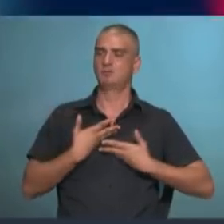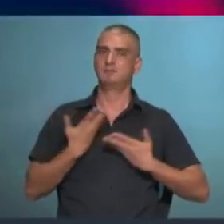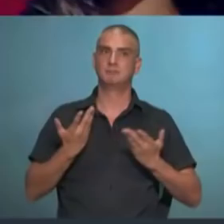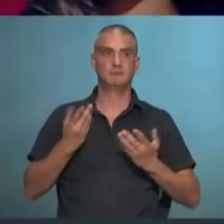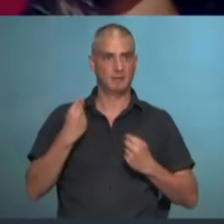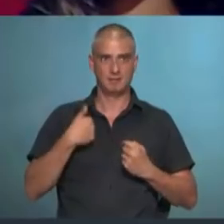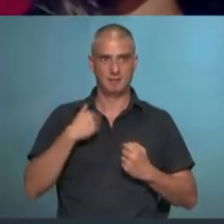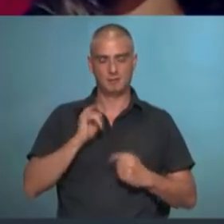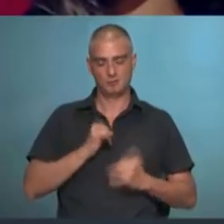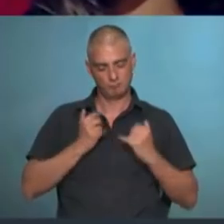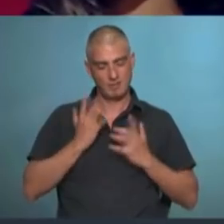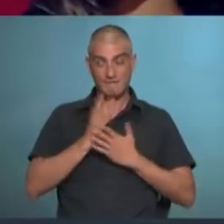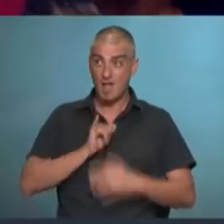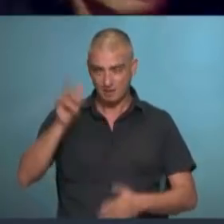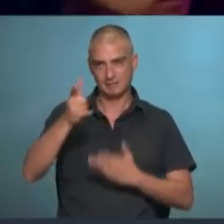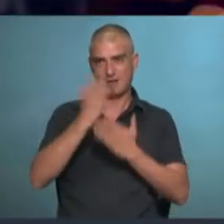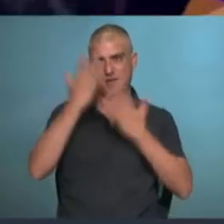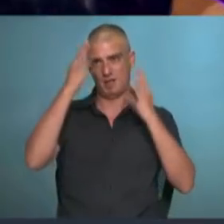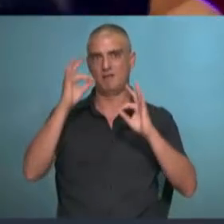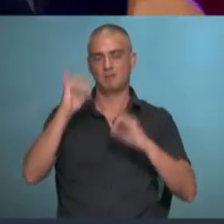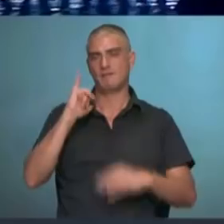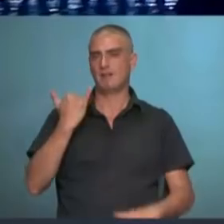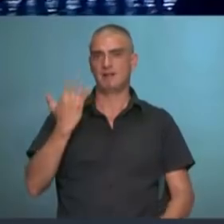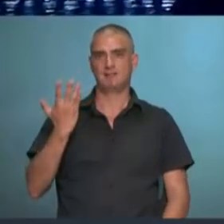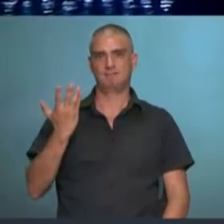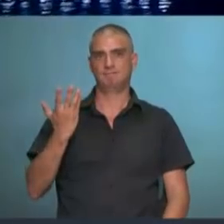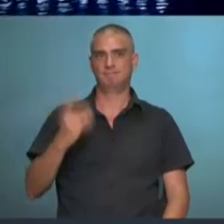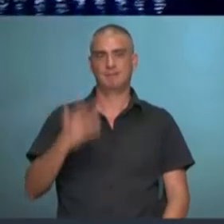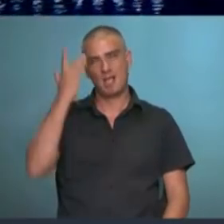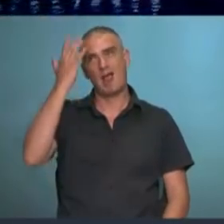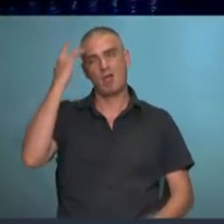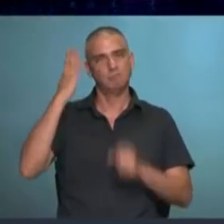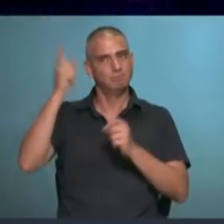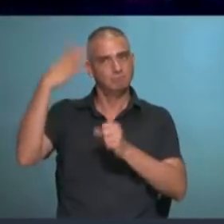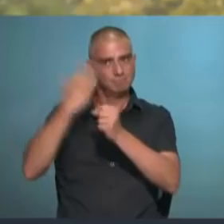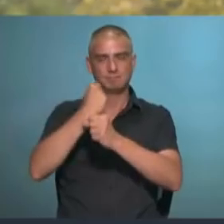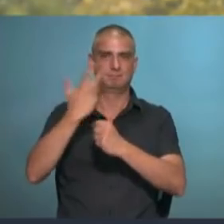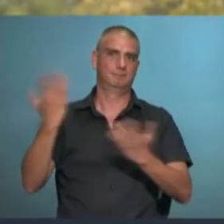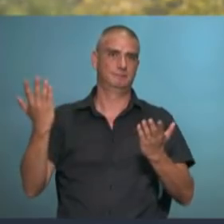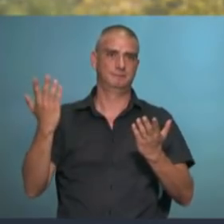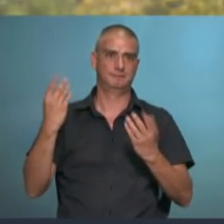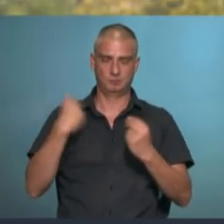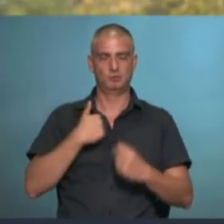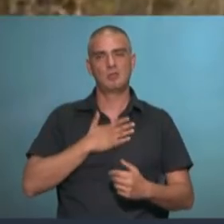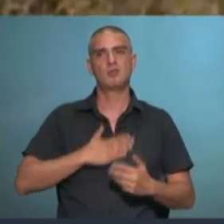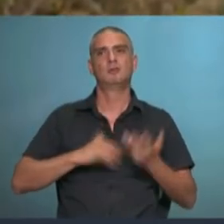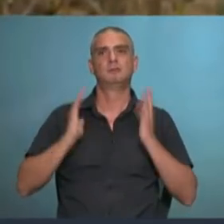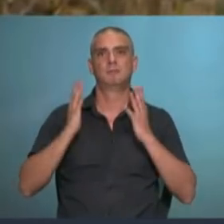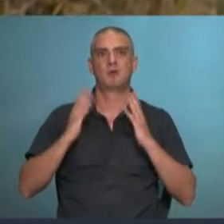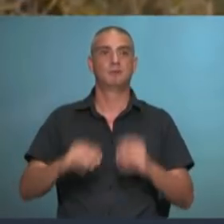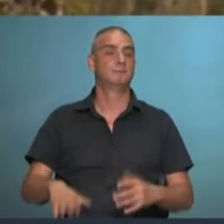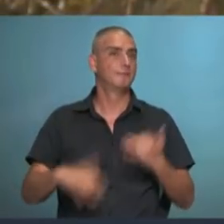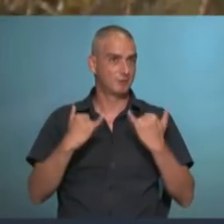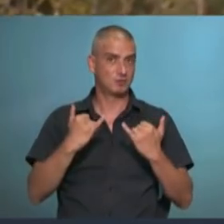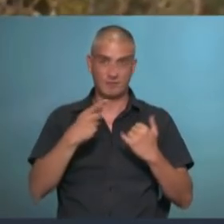שאני נוסע זה כבוד, אבל כן, זה גם חלום, להצליח שם ולזכות, זה משהו שאני מאוד רוצה. כעת